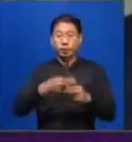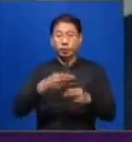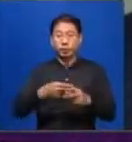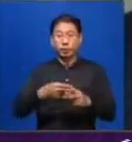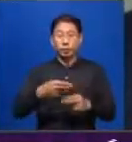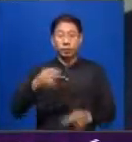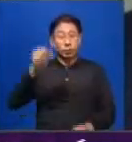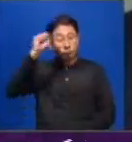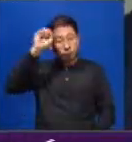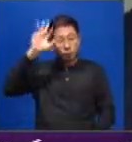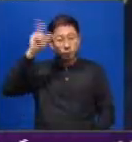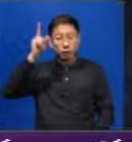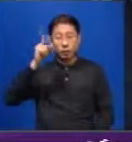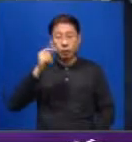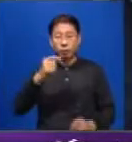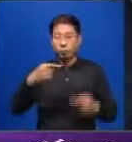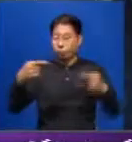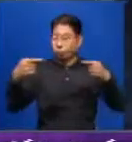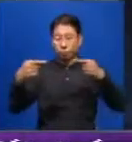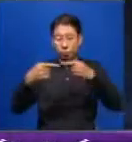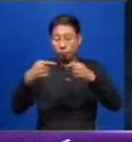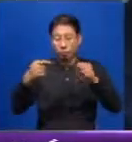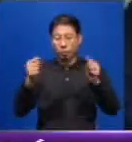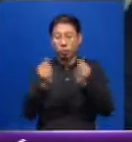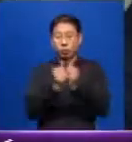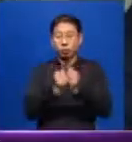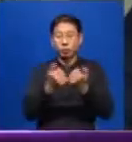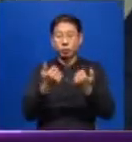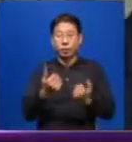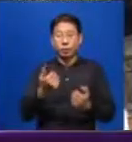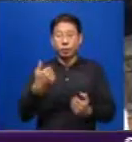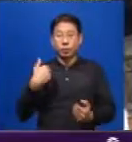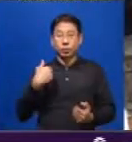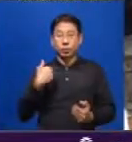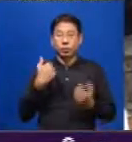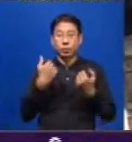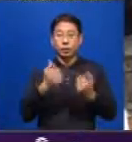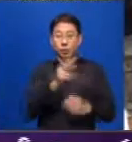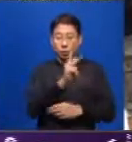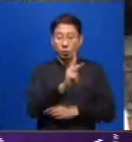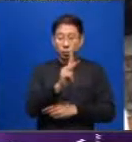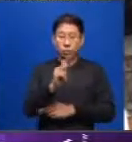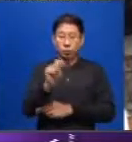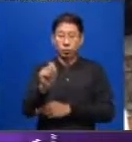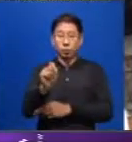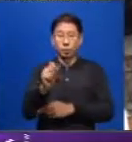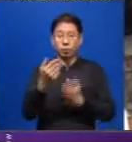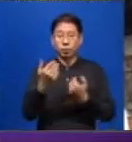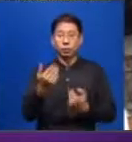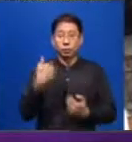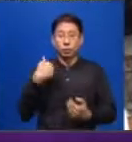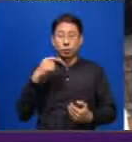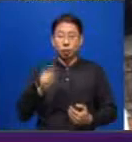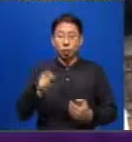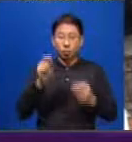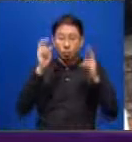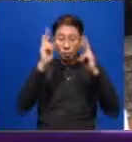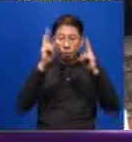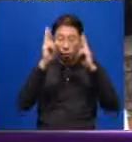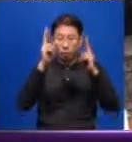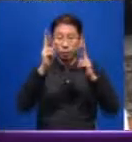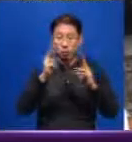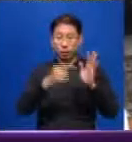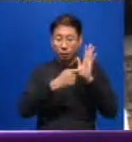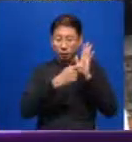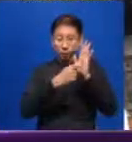ได้บอกว่าว่าเป็นเรื่องที่ไม่เหมาะสมเนื่องจากนายสมชัยนั้นอยู่ในฐานะกกต.ต่อเพราะฉะนั้นก็ต้องระมัดระวังในการ